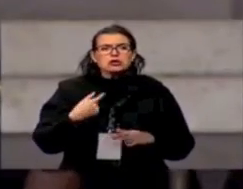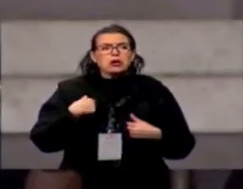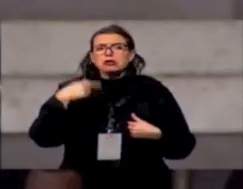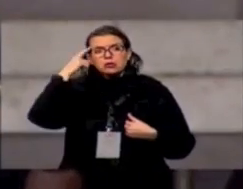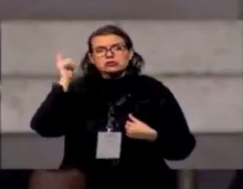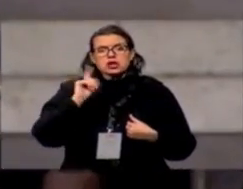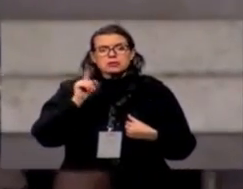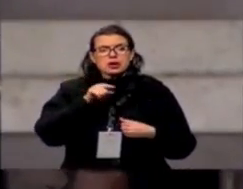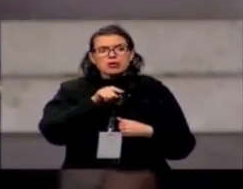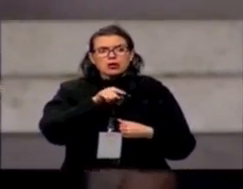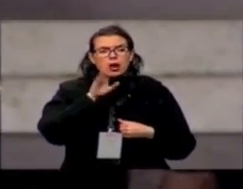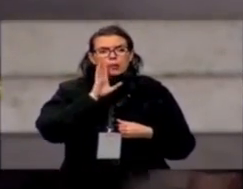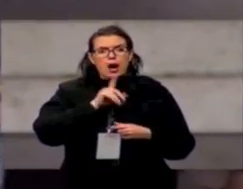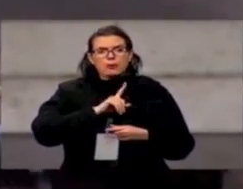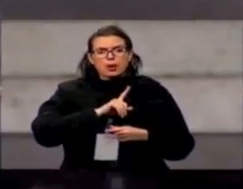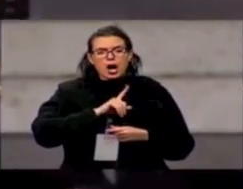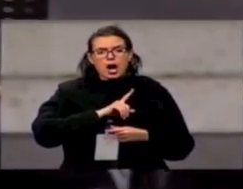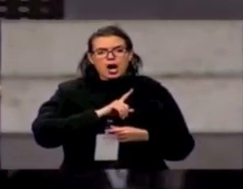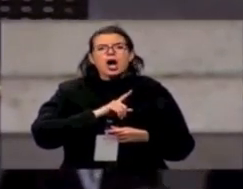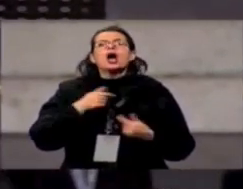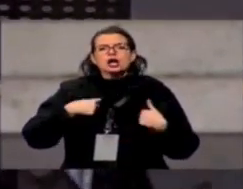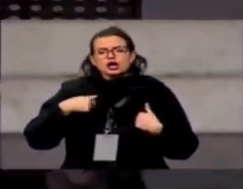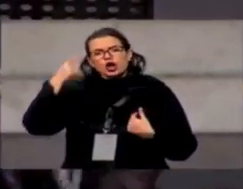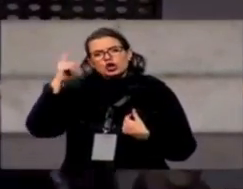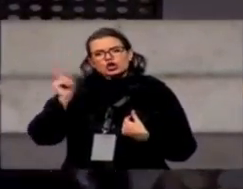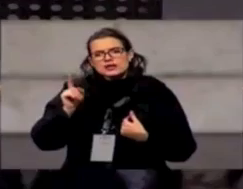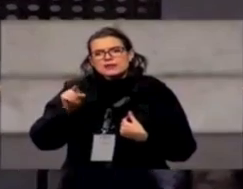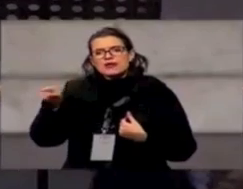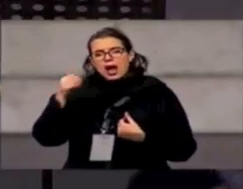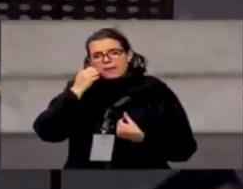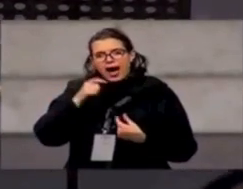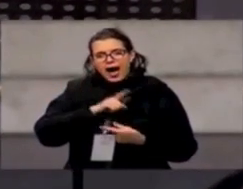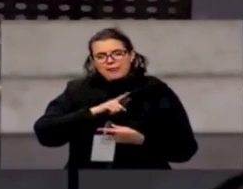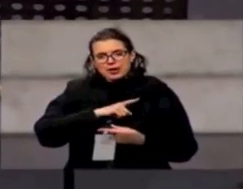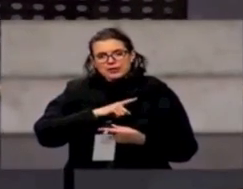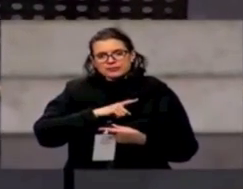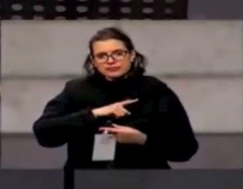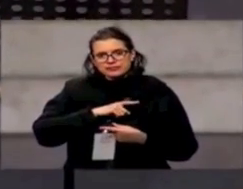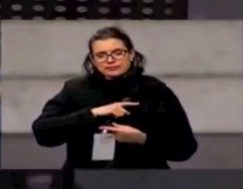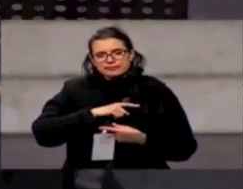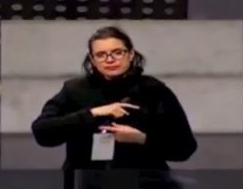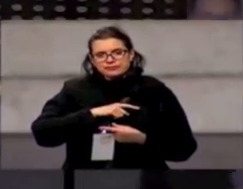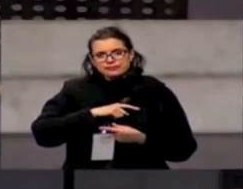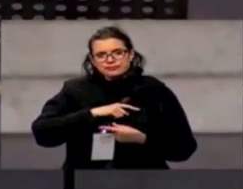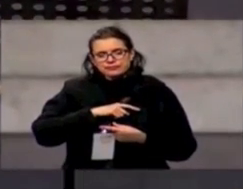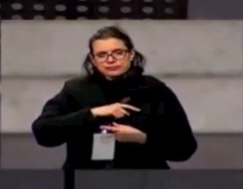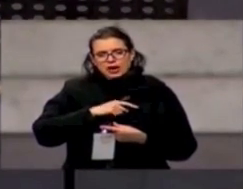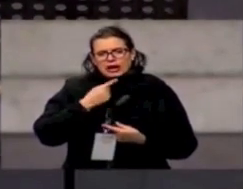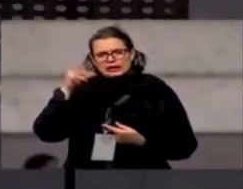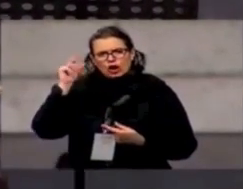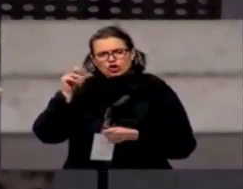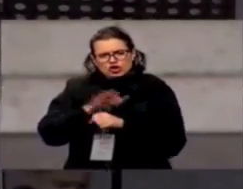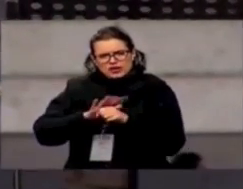padre io non sapevo qu era mia madre Chi conosce della sua famiglia In verità per